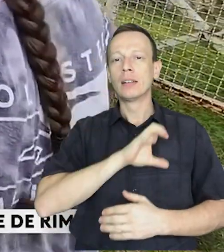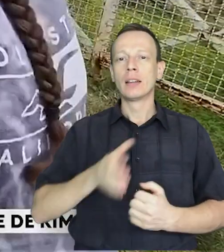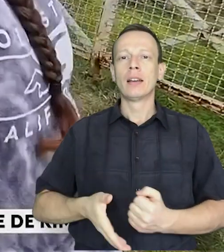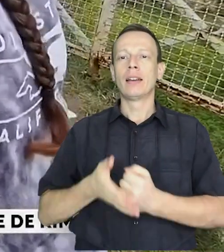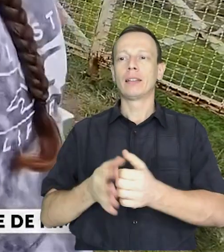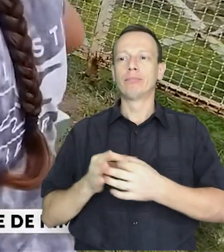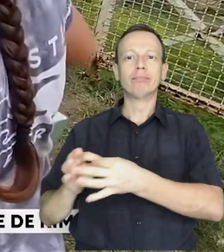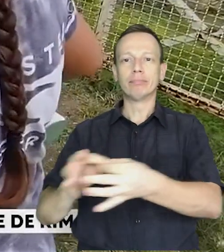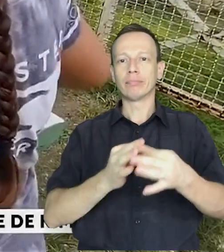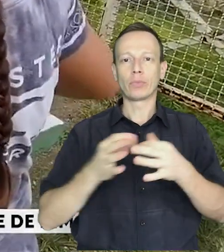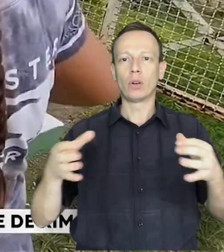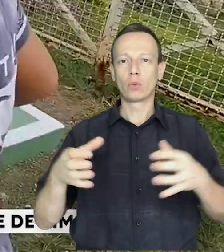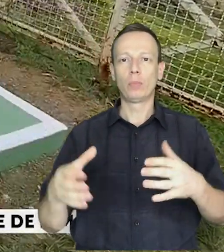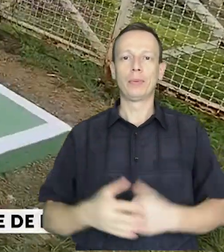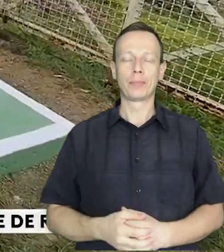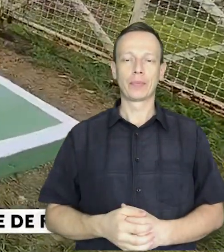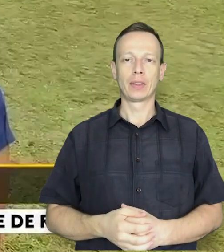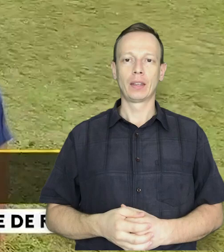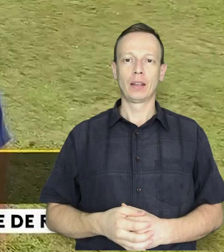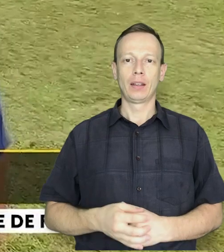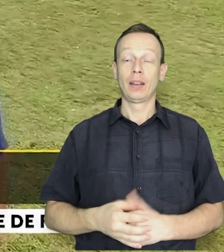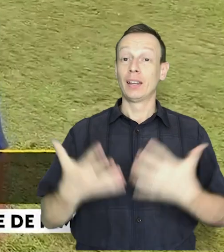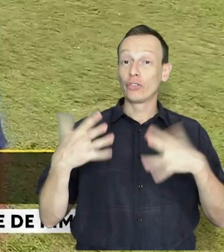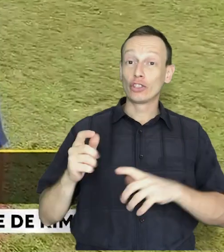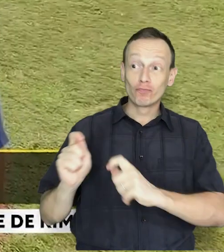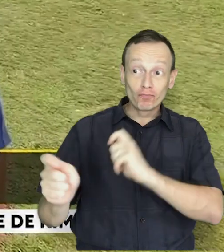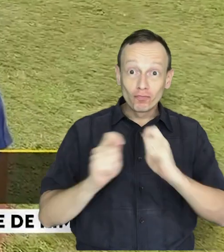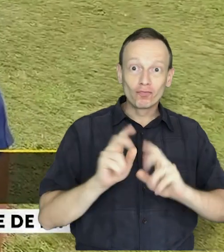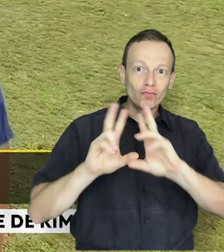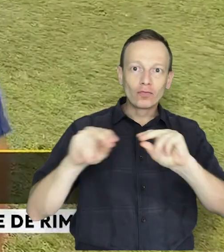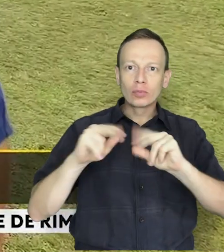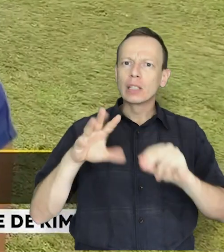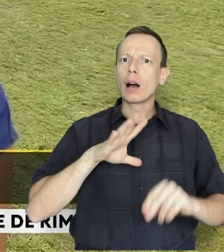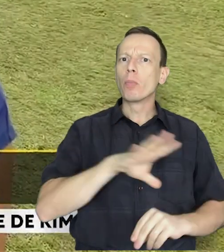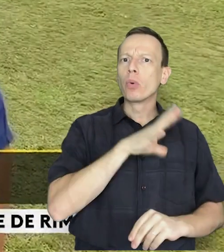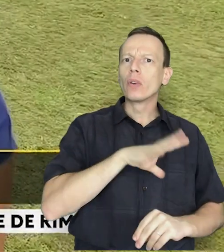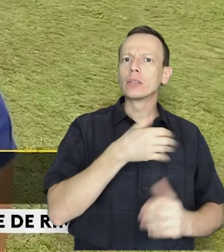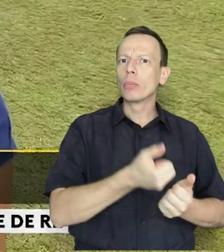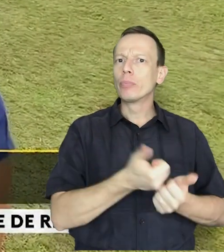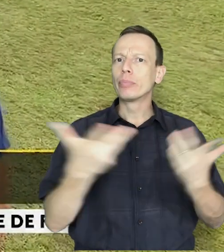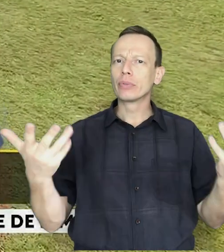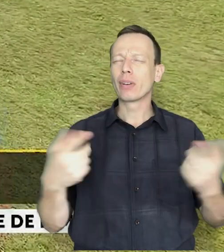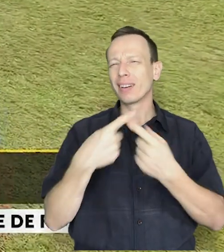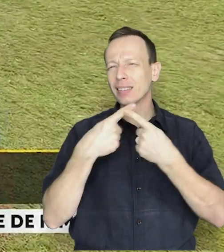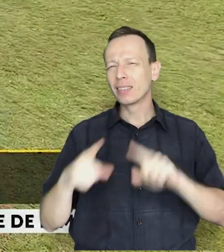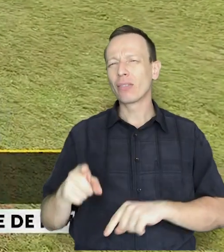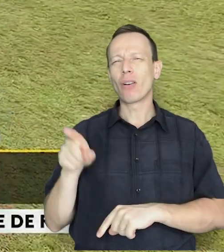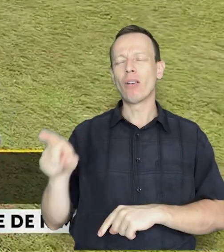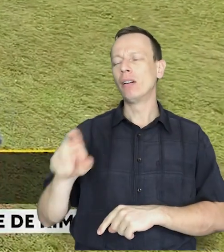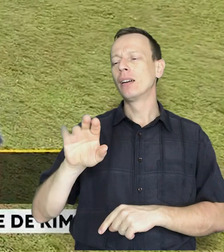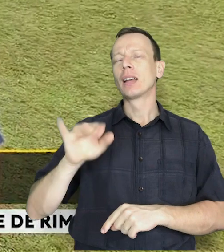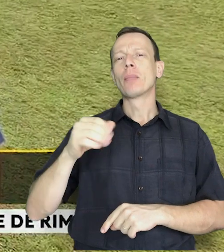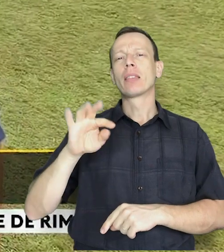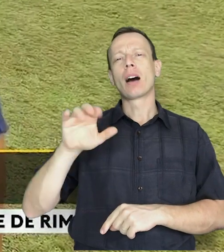but d'entretenir la cohésion du groupe. On a déjà discuté, en fait, il faut qu'ils sachent qu'il y a plusieurs professeurs déjà, c'est pas tout à fait